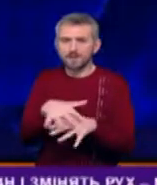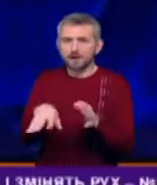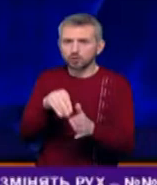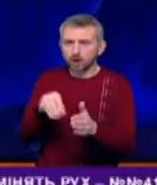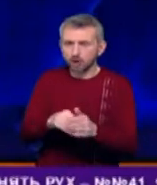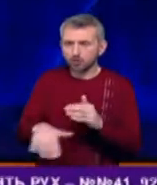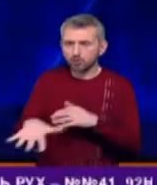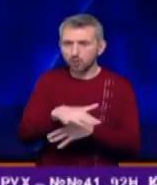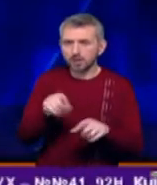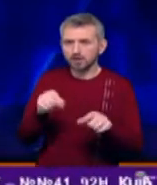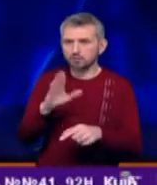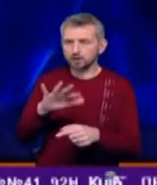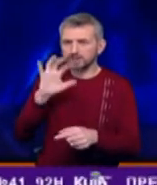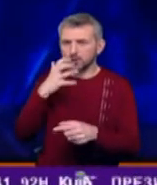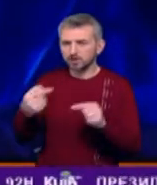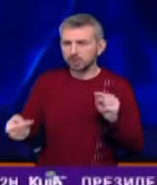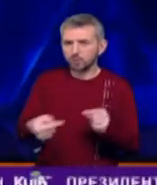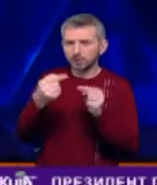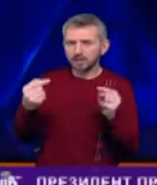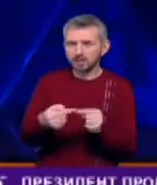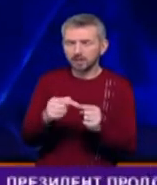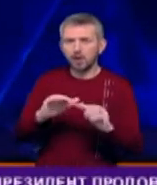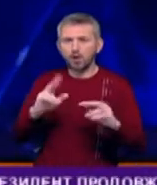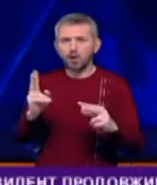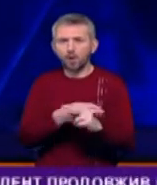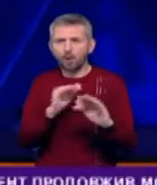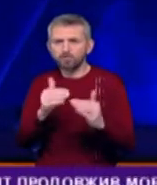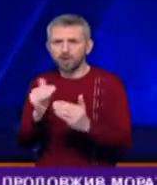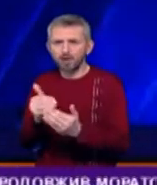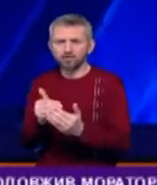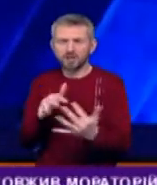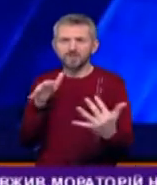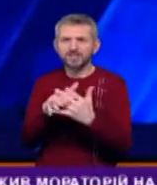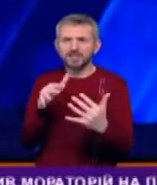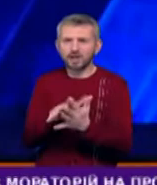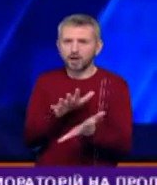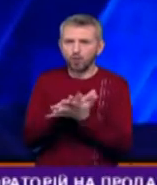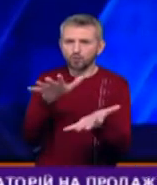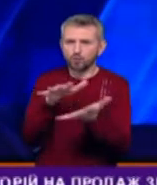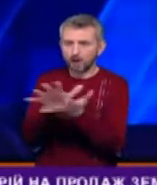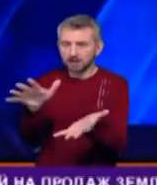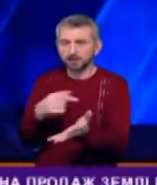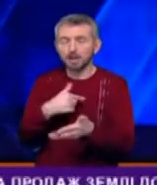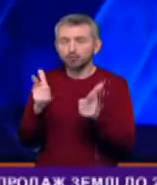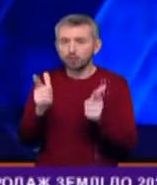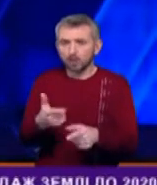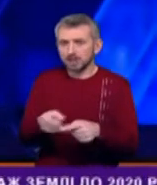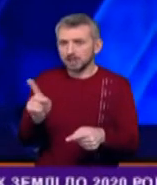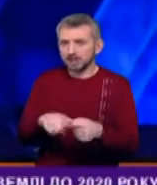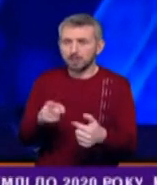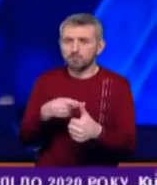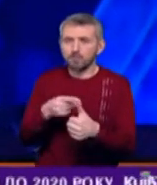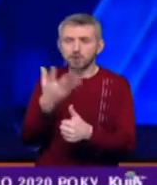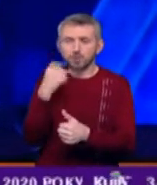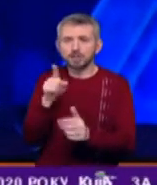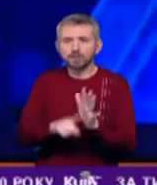теж буде серйозна протидія, обмеження, війни компроматів і тому подібне. Але я абсолютно згоден, що це, по-перше, коли